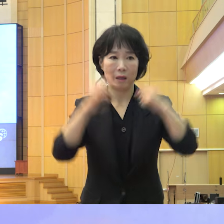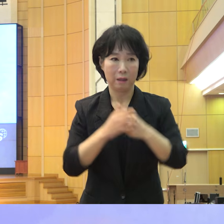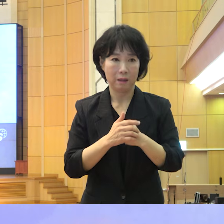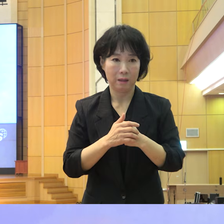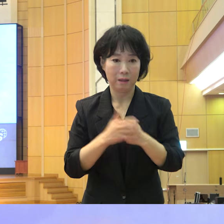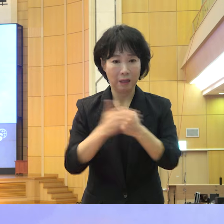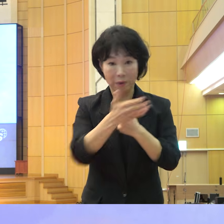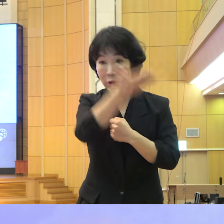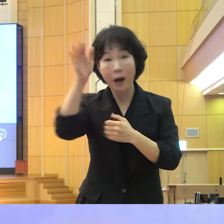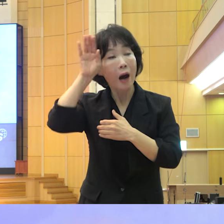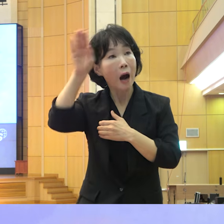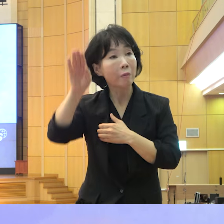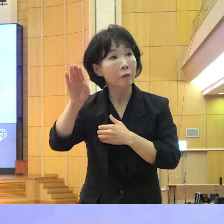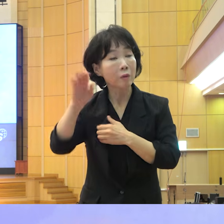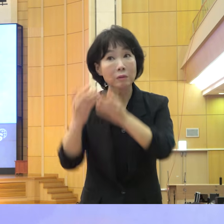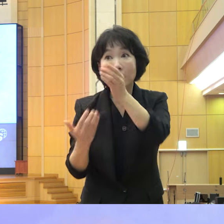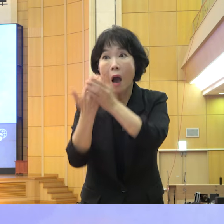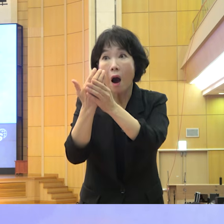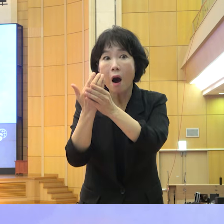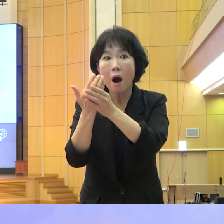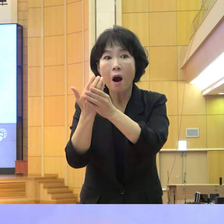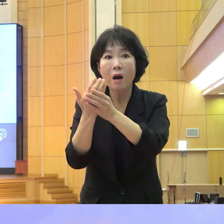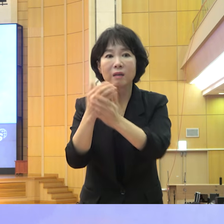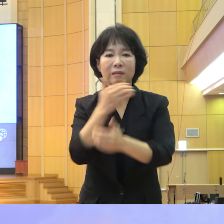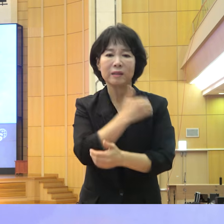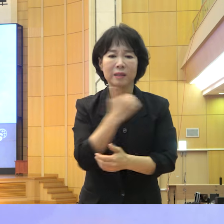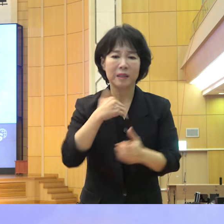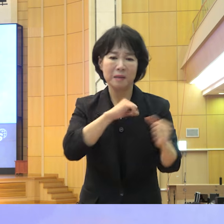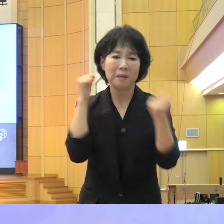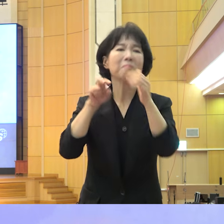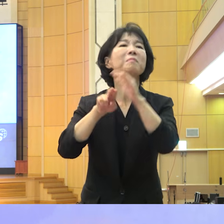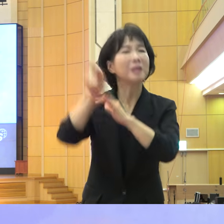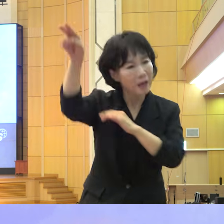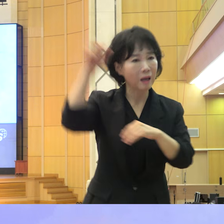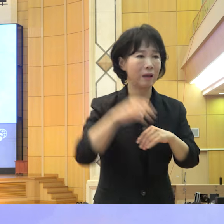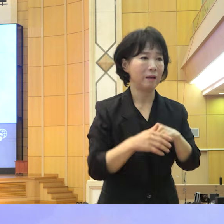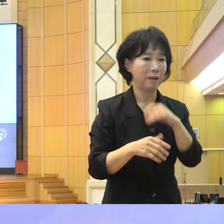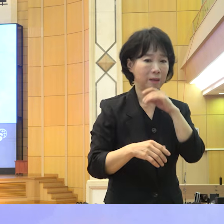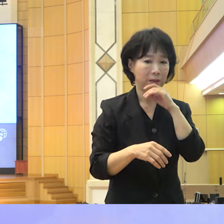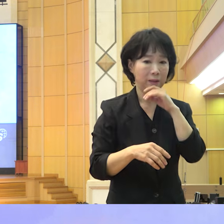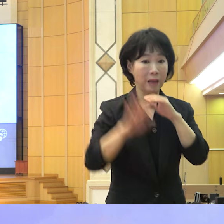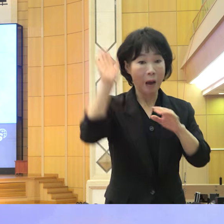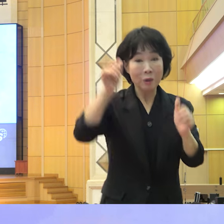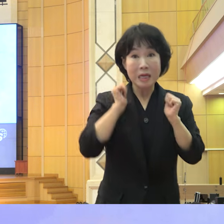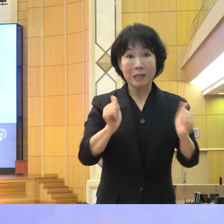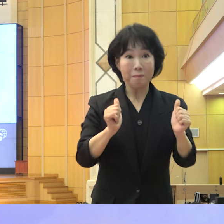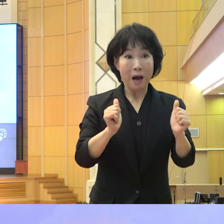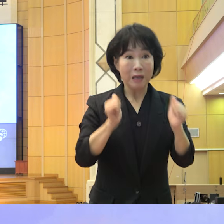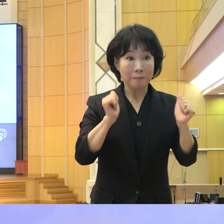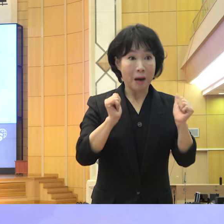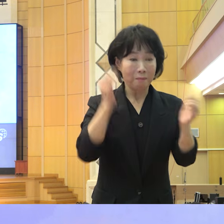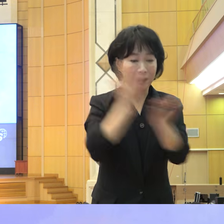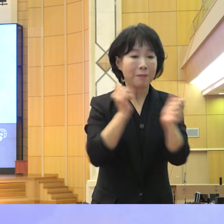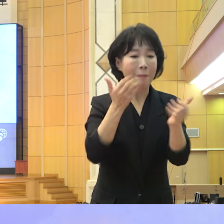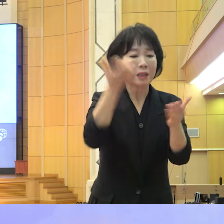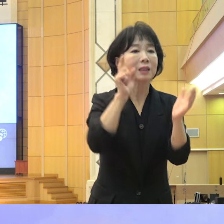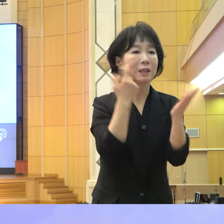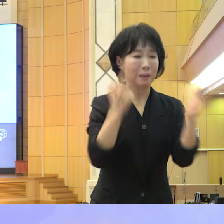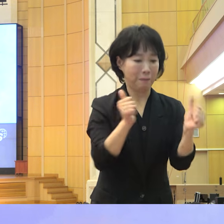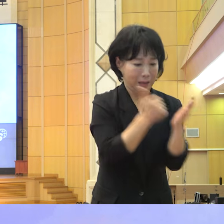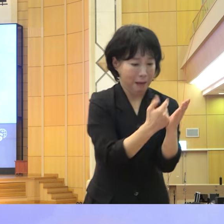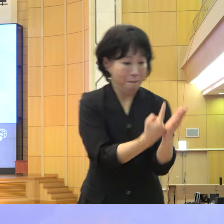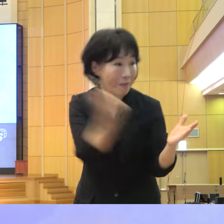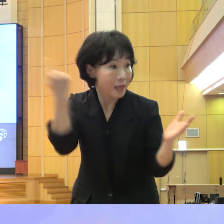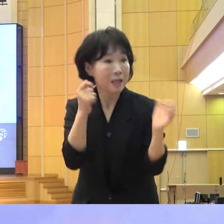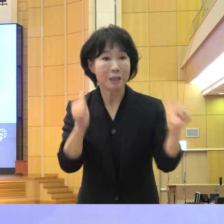이러므로 너희는 장차 올 이 모든 일을 능히 피하고, 이런 날에 그런 심판을 피하고 그